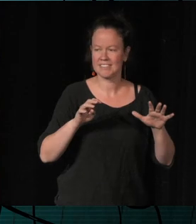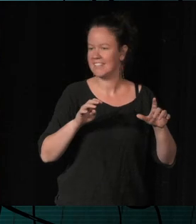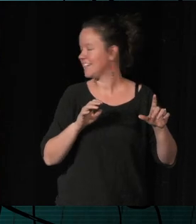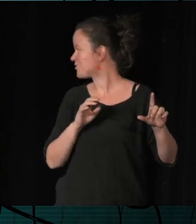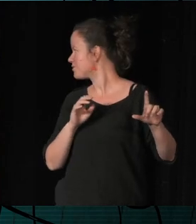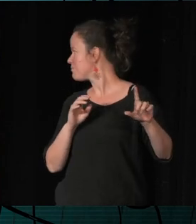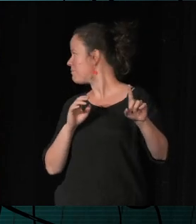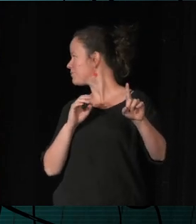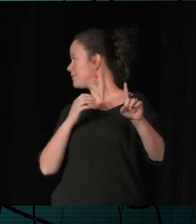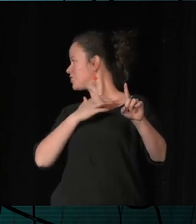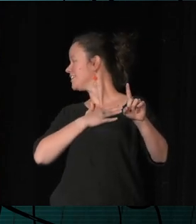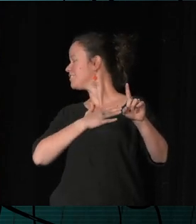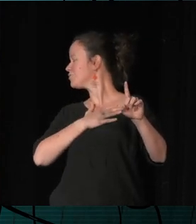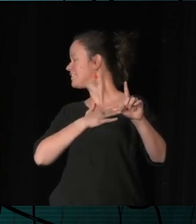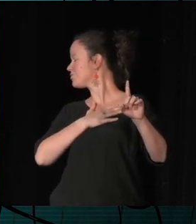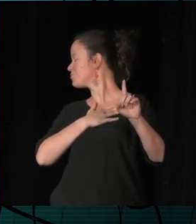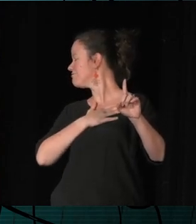un peu moins d'une heure. Et il y en a un qui s'appelle